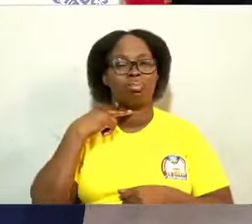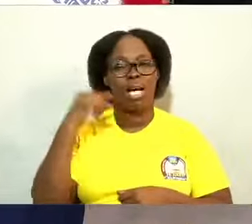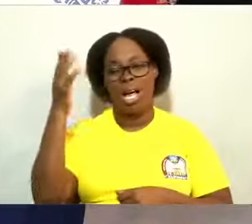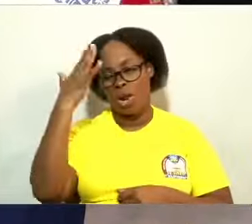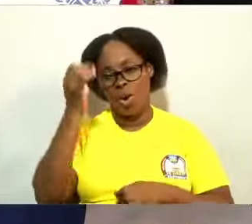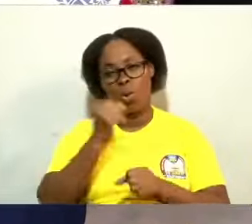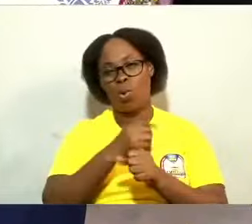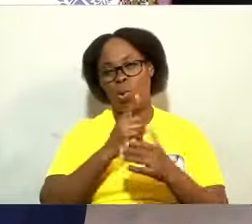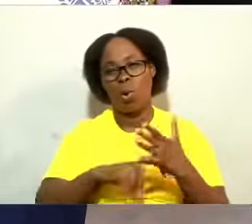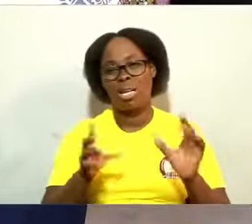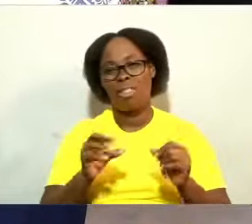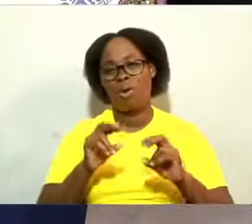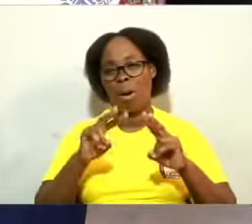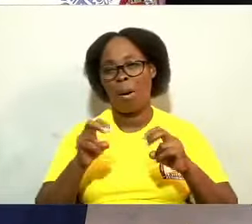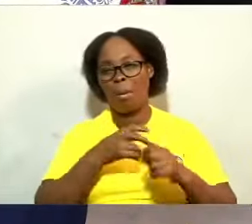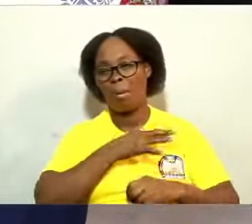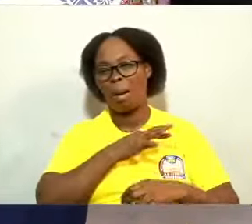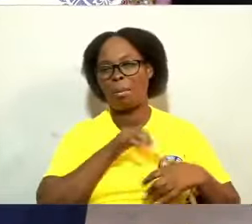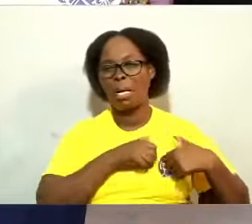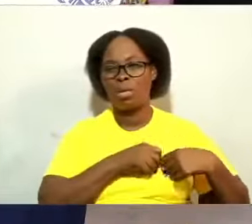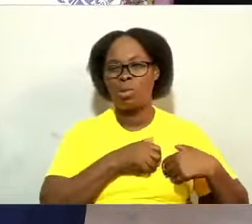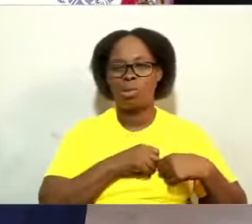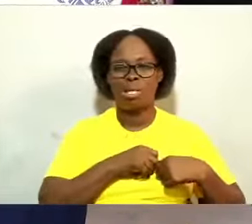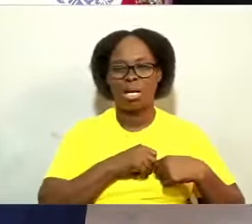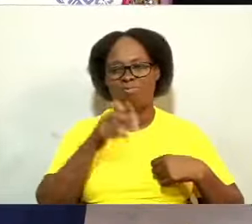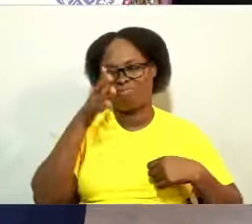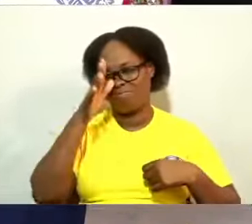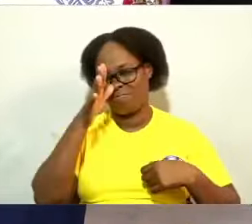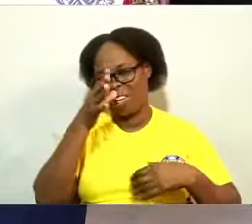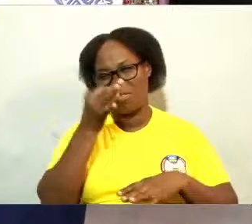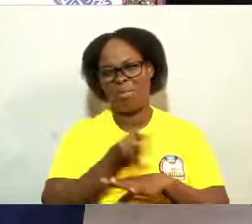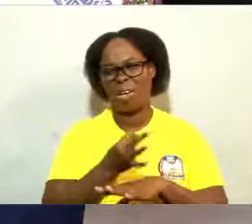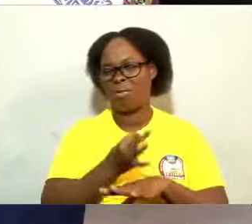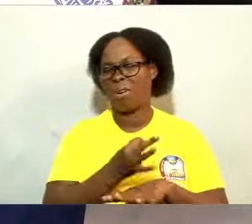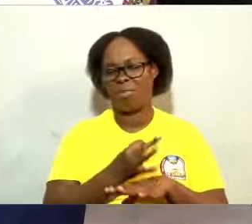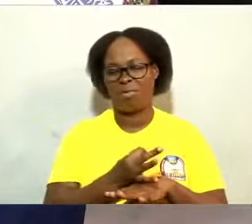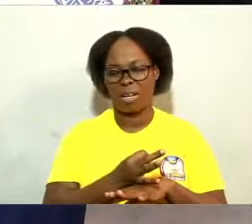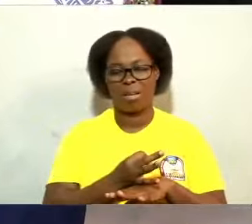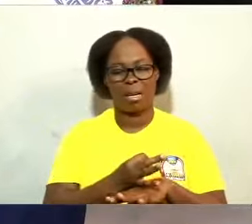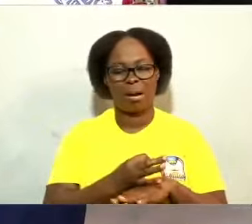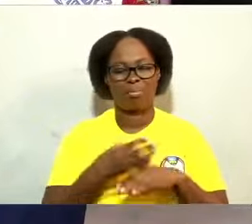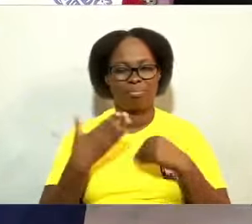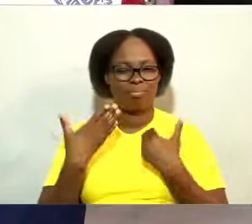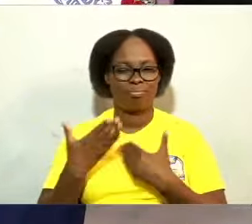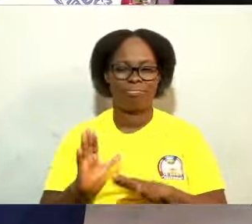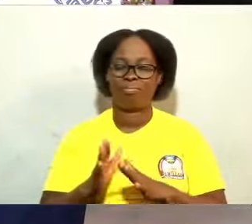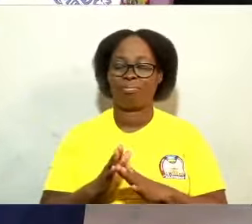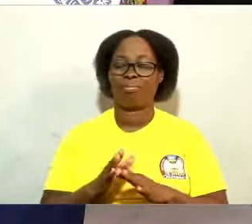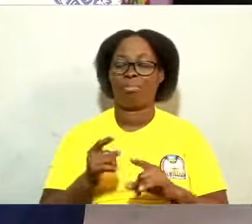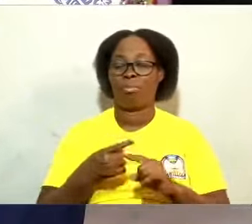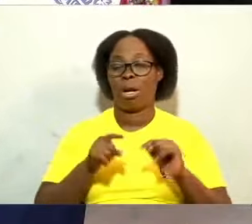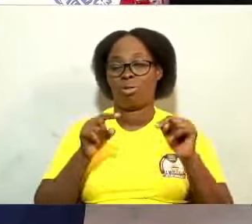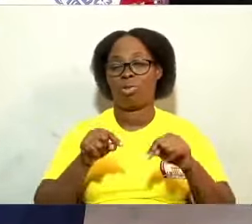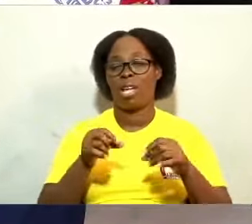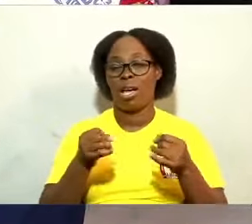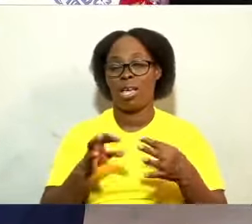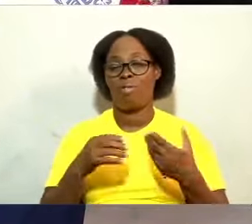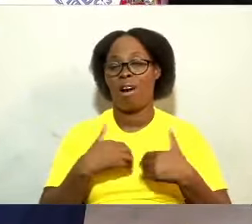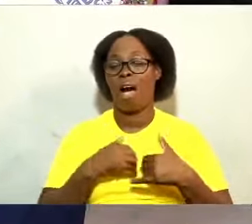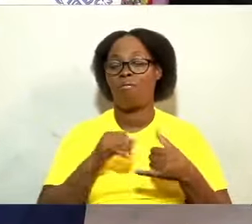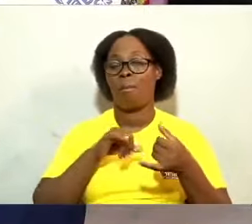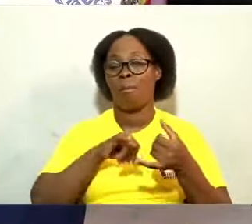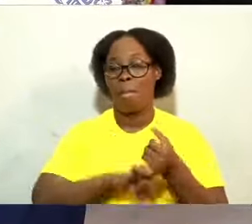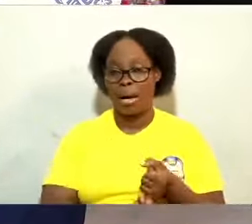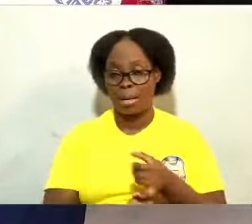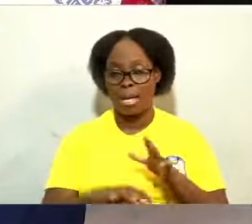naye mchumbia, uongo umekuwa mwingi mno kanisani, wanamsema mpaka anaachwa. Leo kama kuna ndoa,